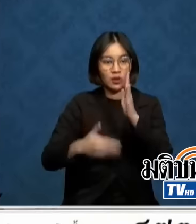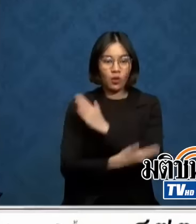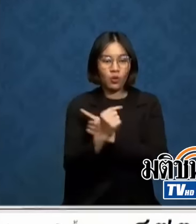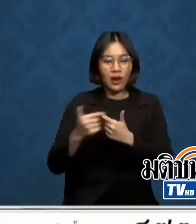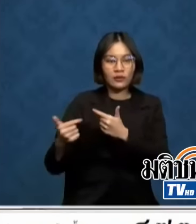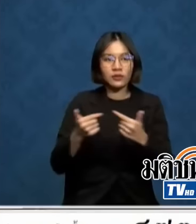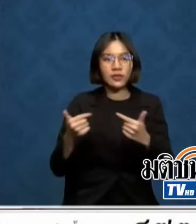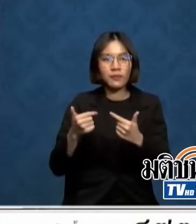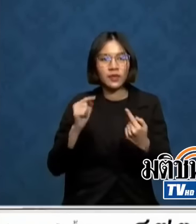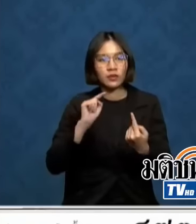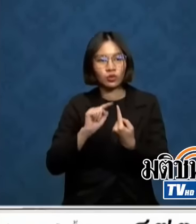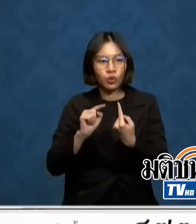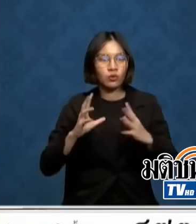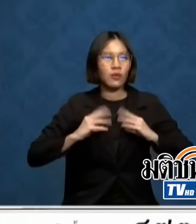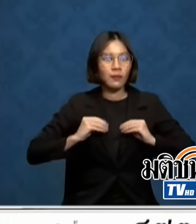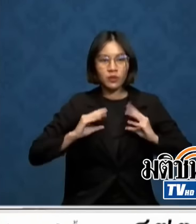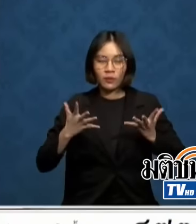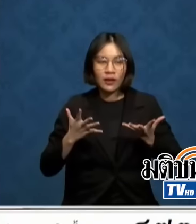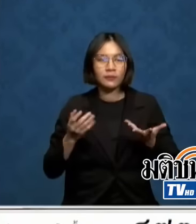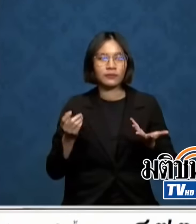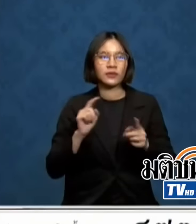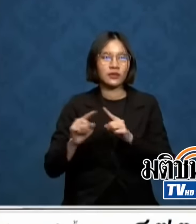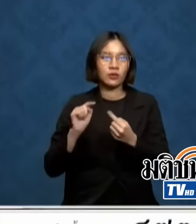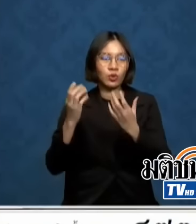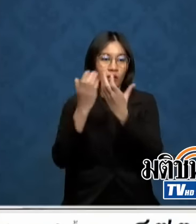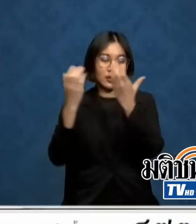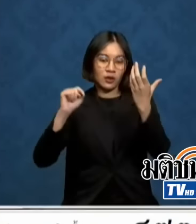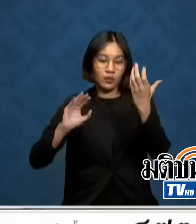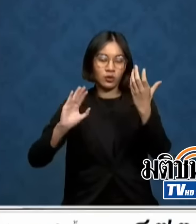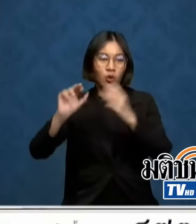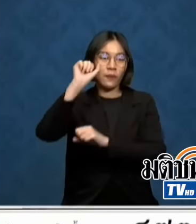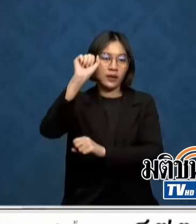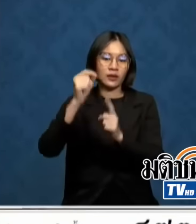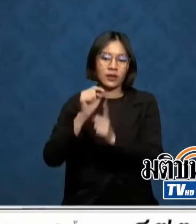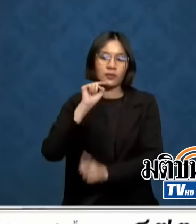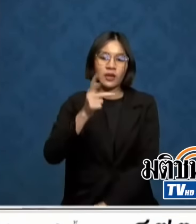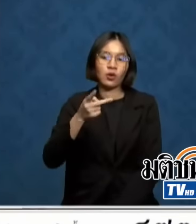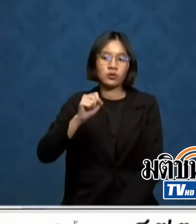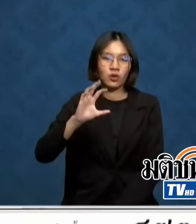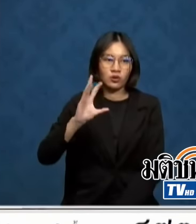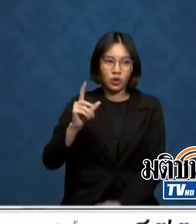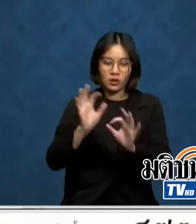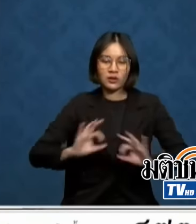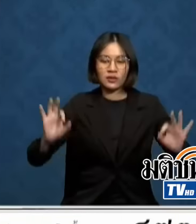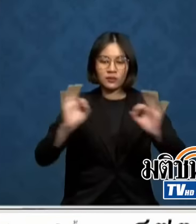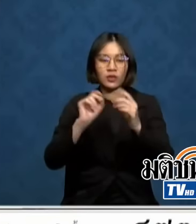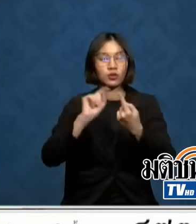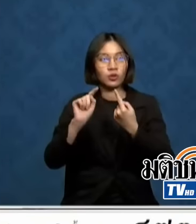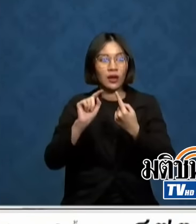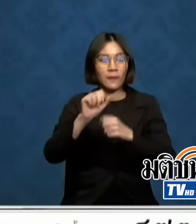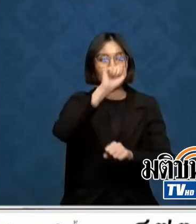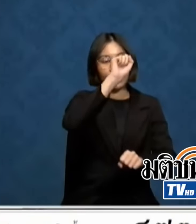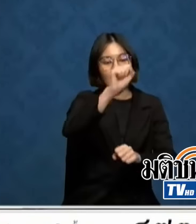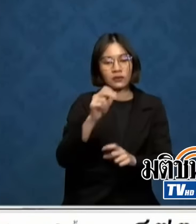โอกาสได้โต้แย้งถึงความชอบด้วยกฎหมายและความชอบด้วยรัฐธรรมนูญของประกาศและคำสั่งดังกล่าวโดยเฉพาะในกรณีที่